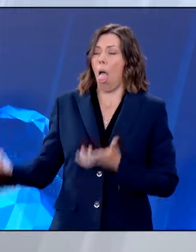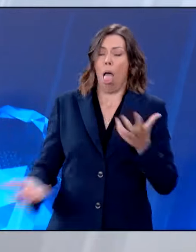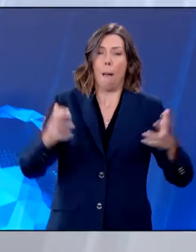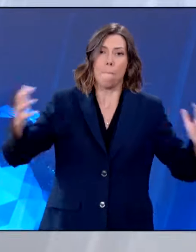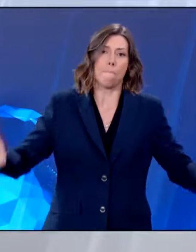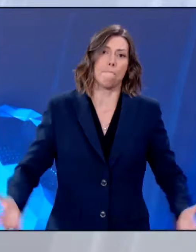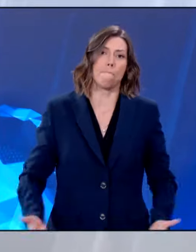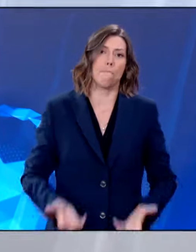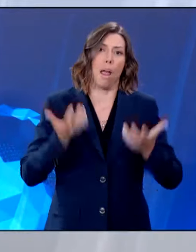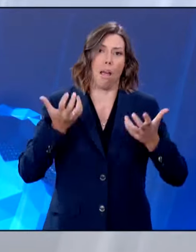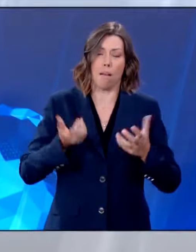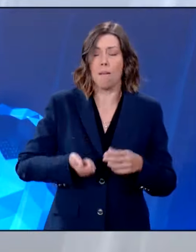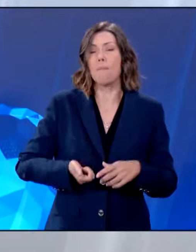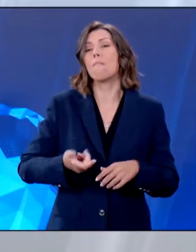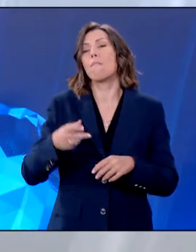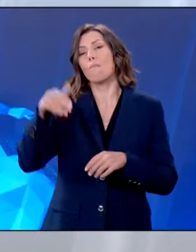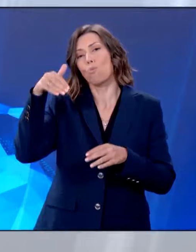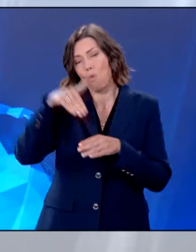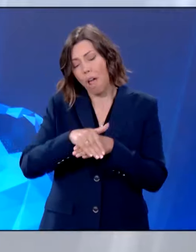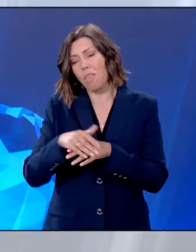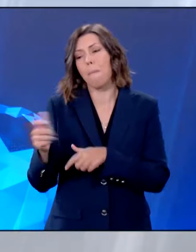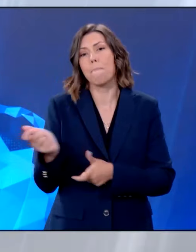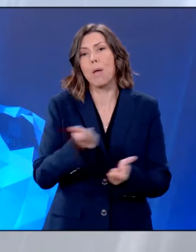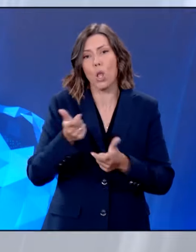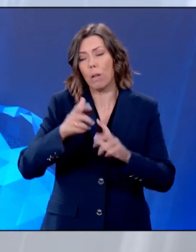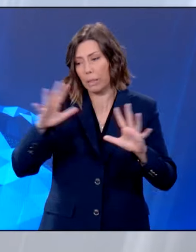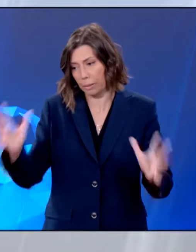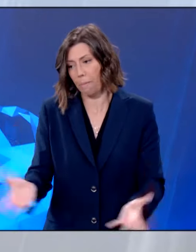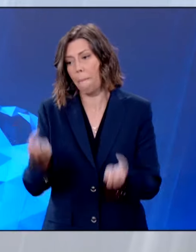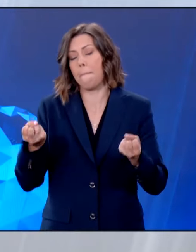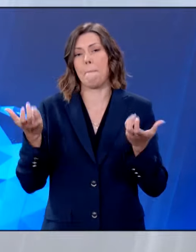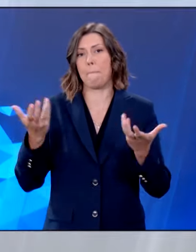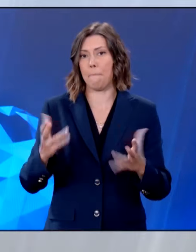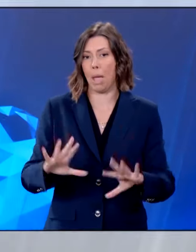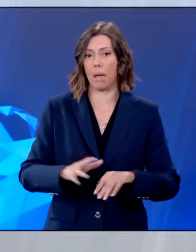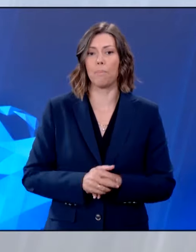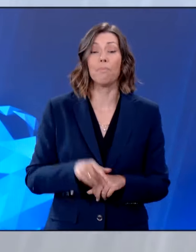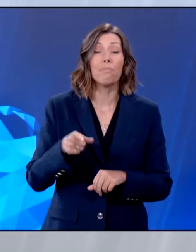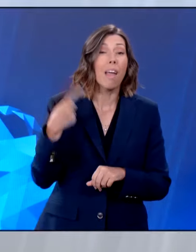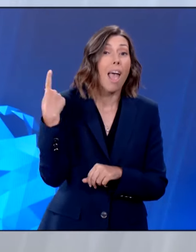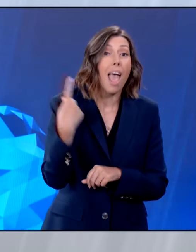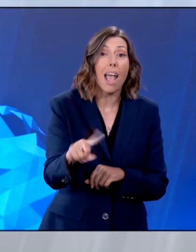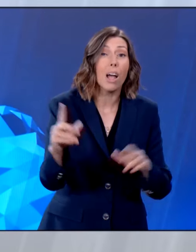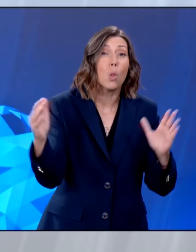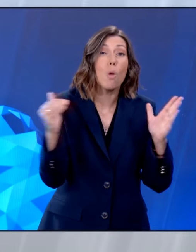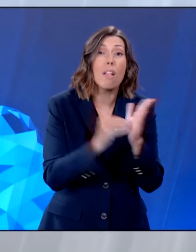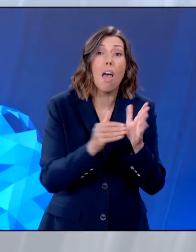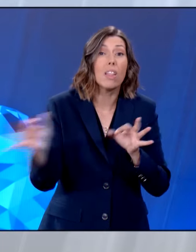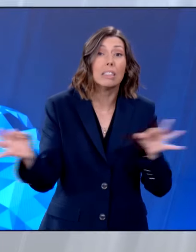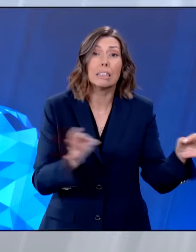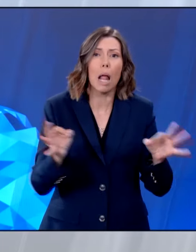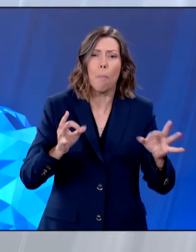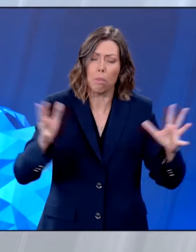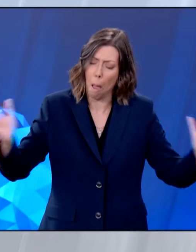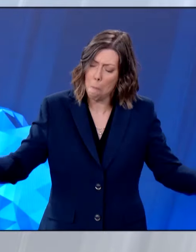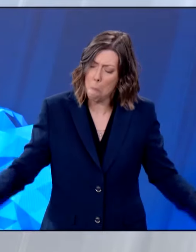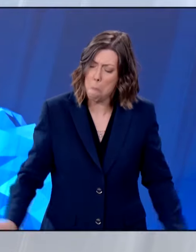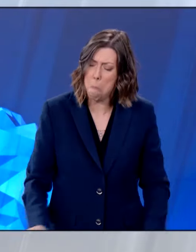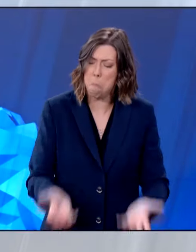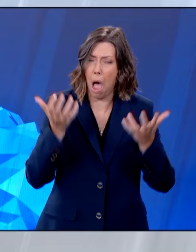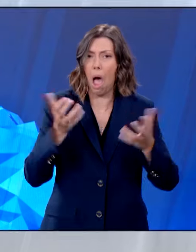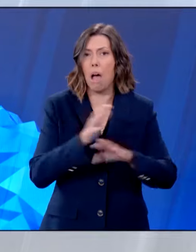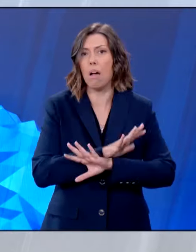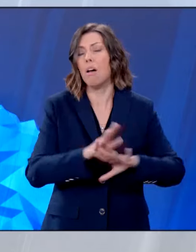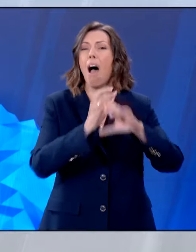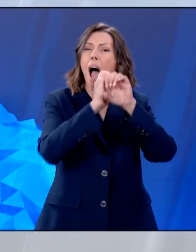εντοπίστηκε απανθρακωμένη από τους πυροσβέστες. 100.000 στρέμματα στάχτη, σύμφωνα με το δορυφορικό χάρτη του Αστροσκοπείου Αθηνών, το οποίο και αυτό κινδύνεψε από